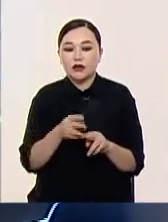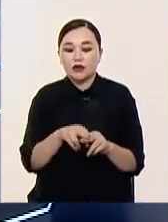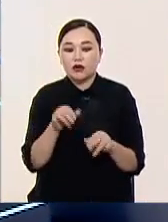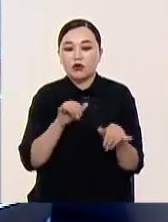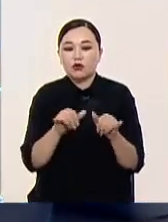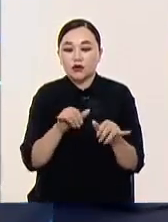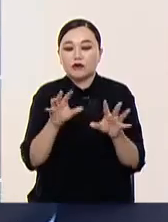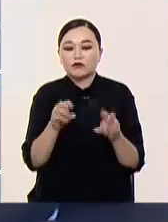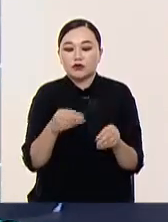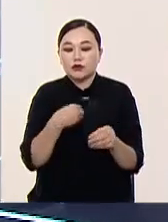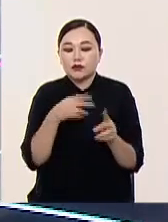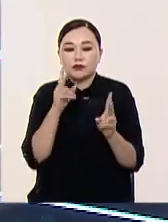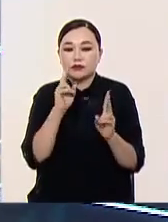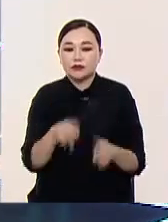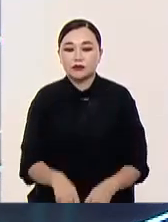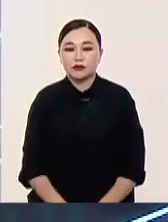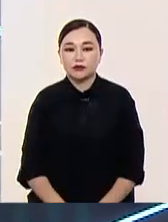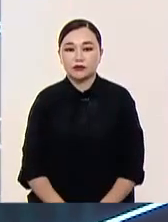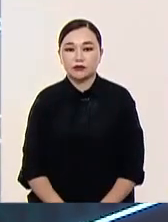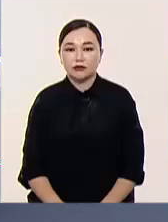куда это все, я даже не знаю.